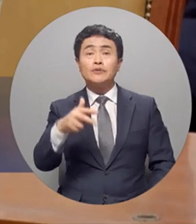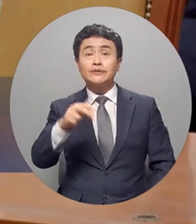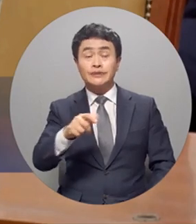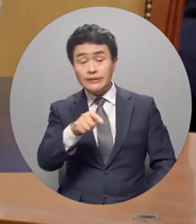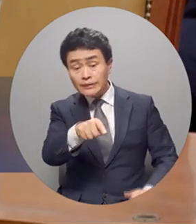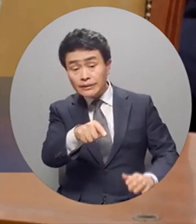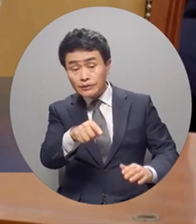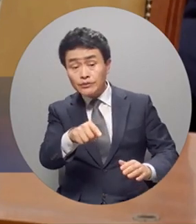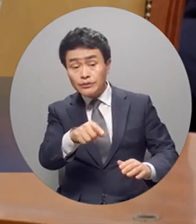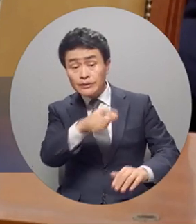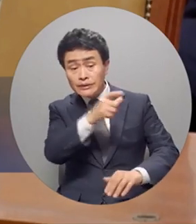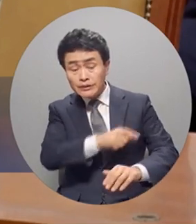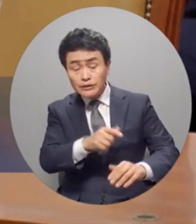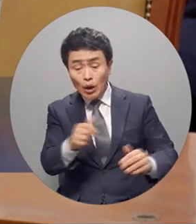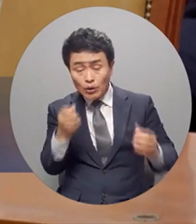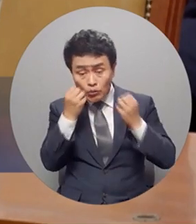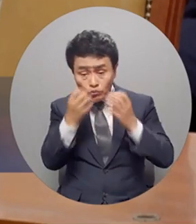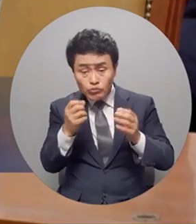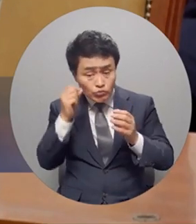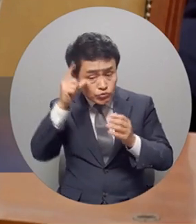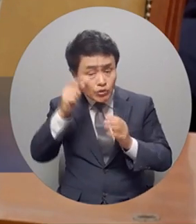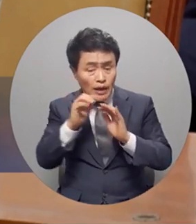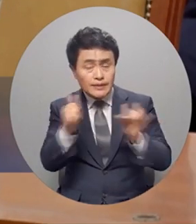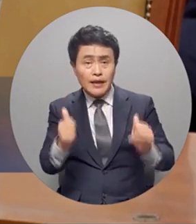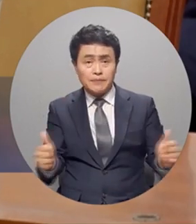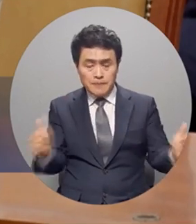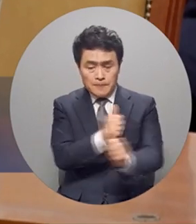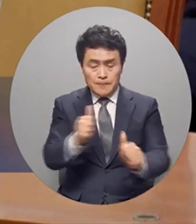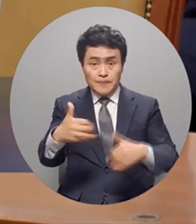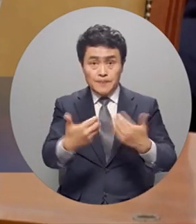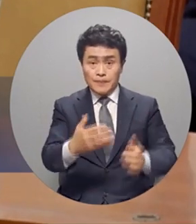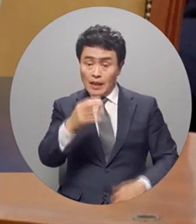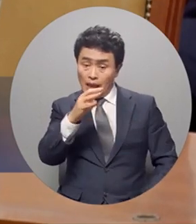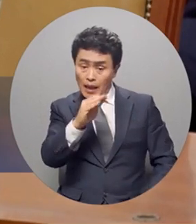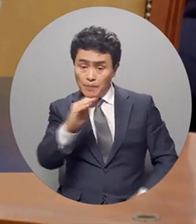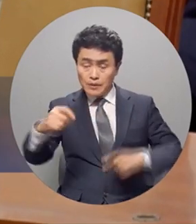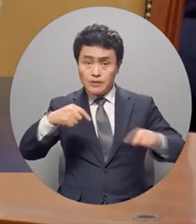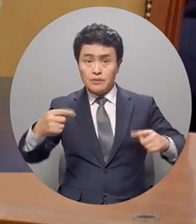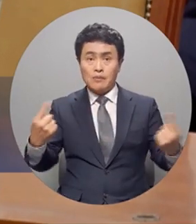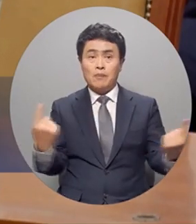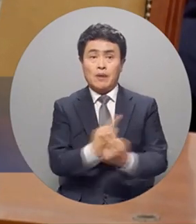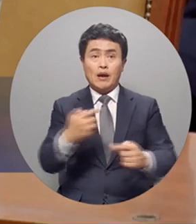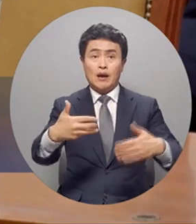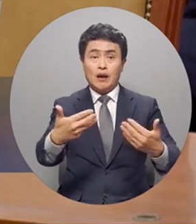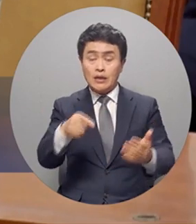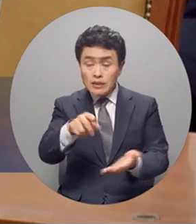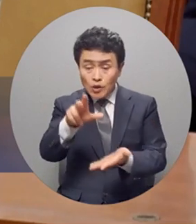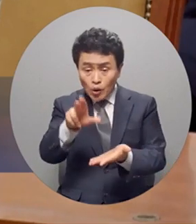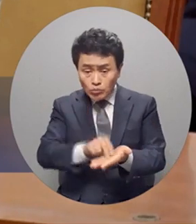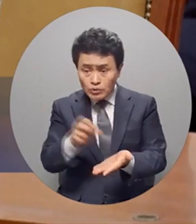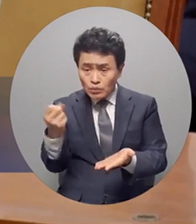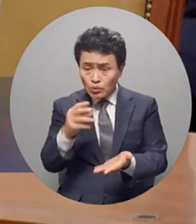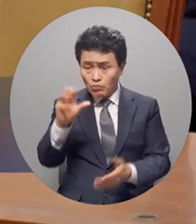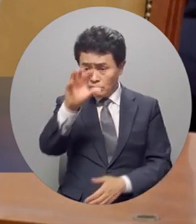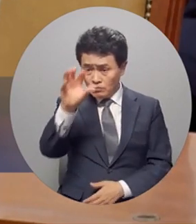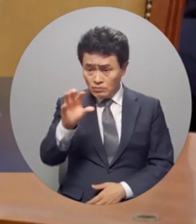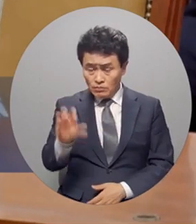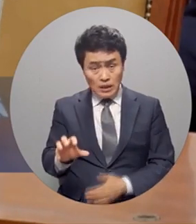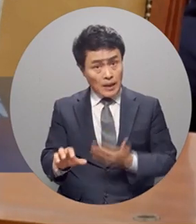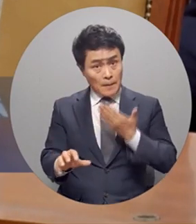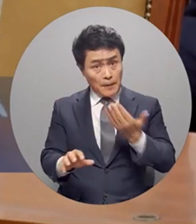훌륭한 분들로 교체를 해서 MBC 지도부를 바꾸더라도 이런 문제들이 반복될 가능성은 있는